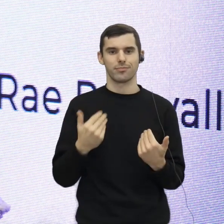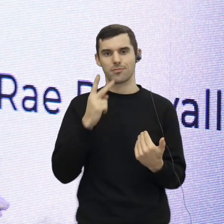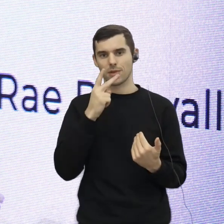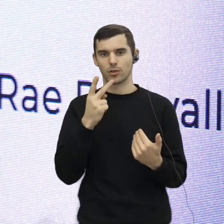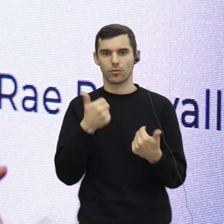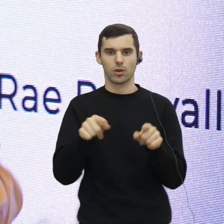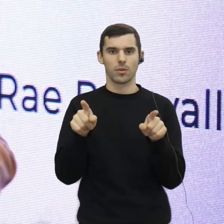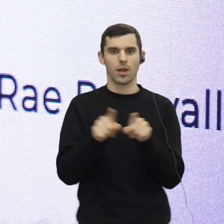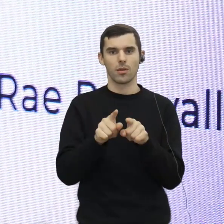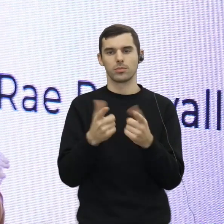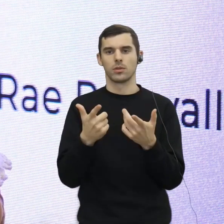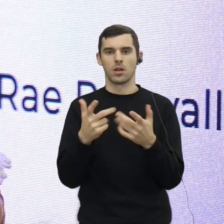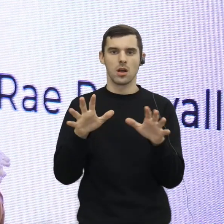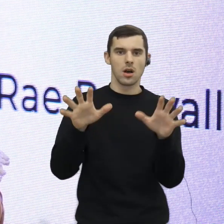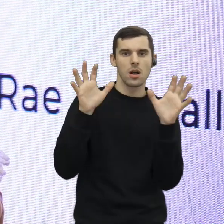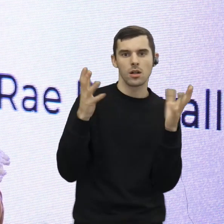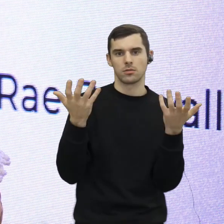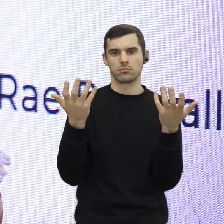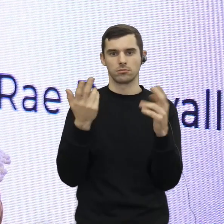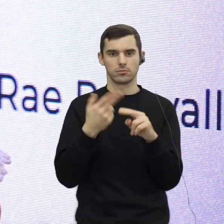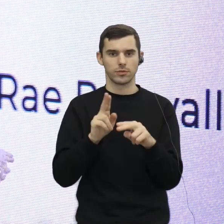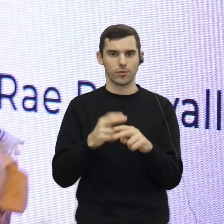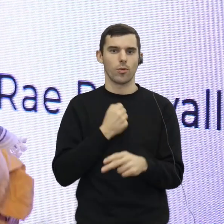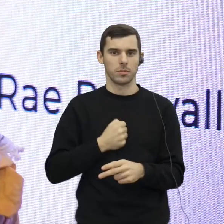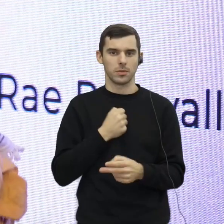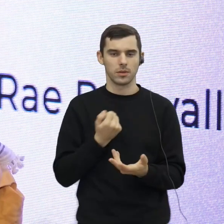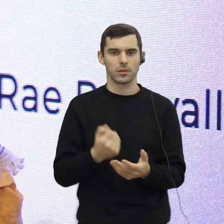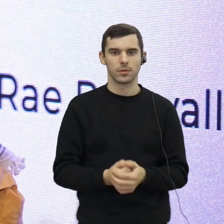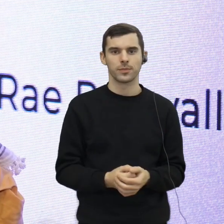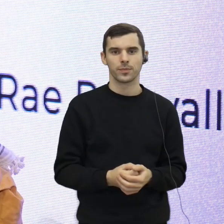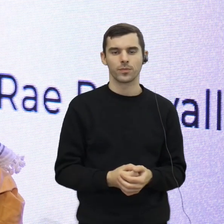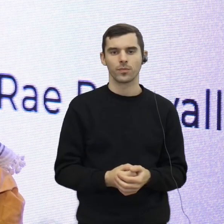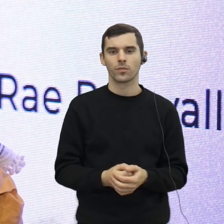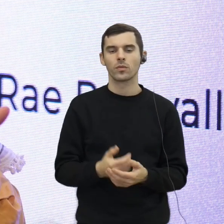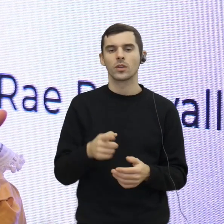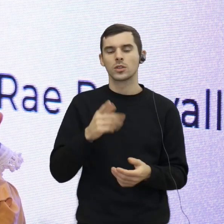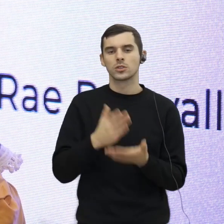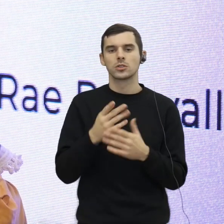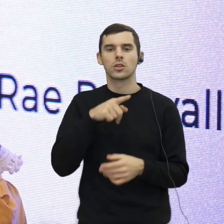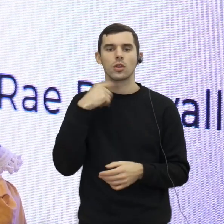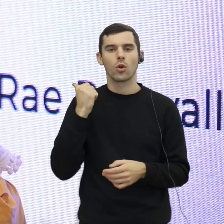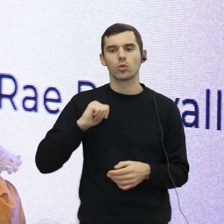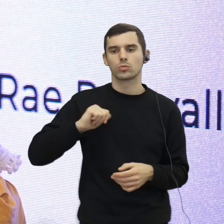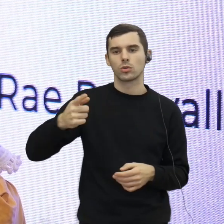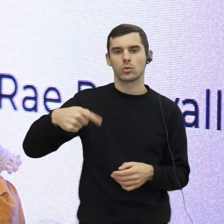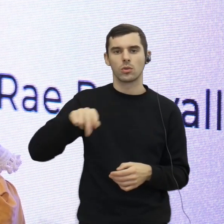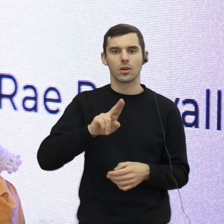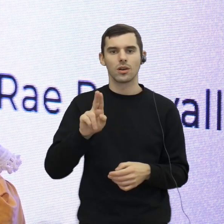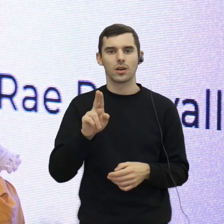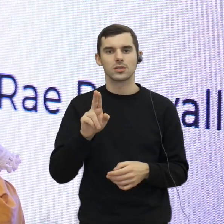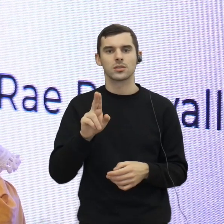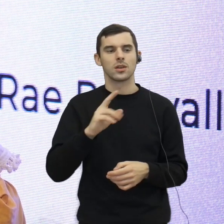Ir tai turbūt daugumai žmonių yra, kurie turi transfobiškas pažiūras, kad jie tiesiog nepažįsta trans žmonių.